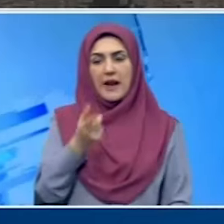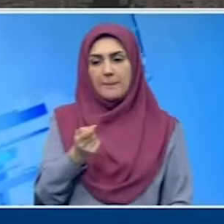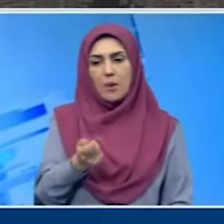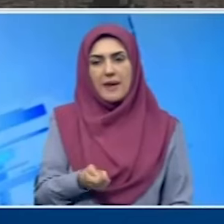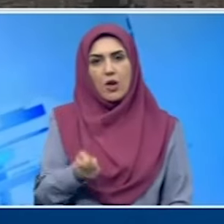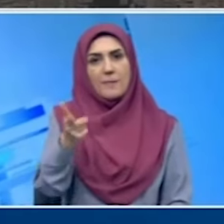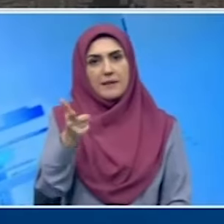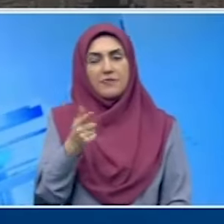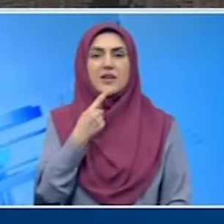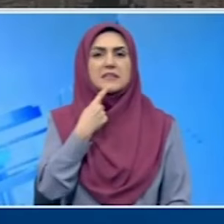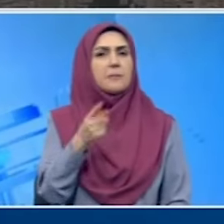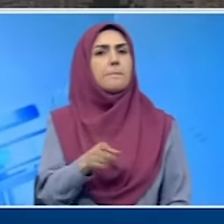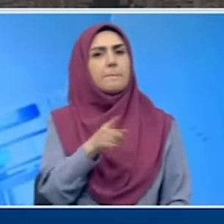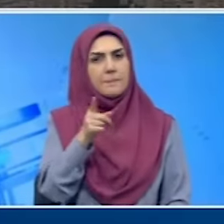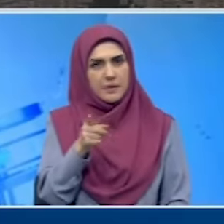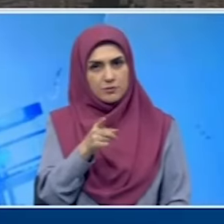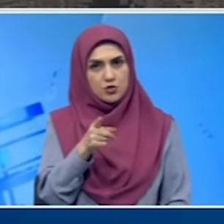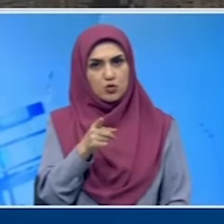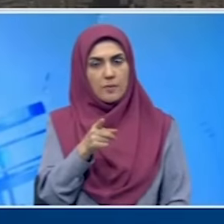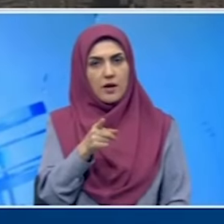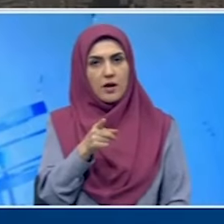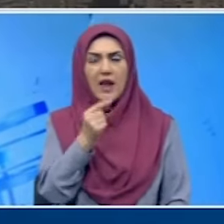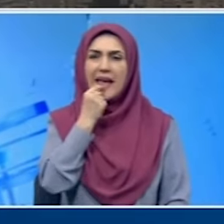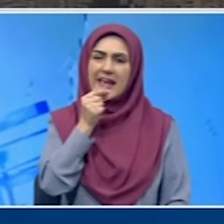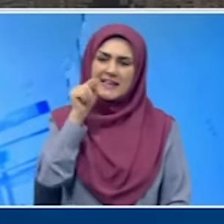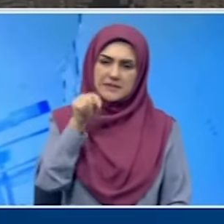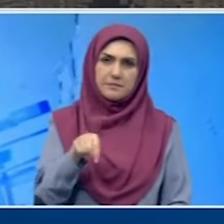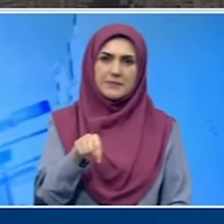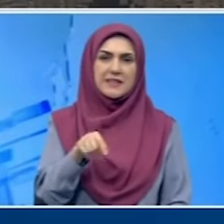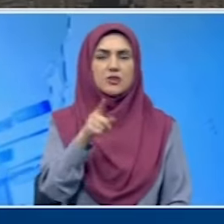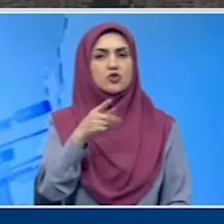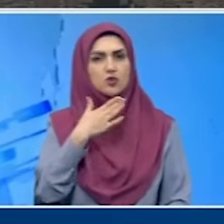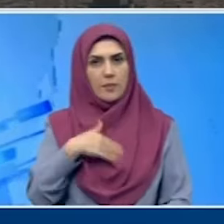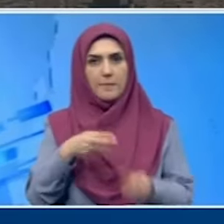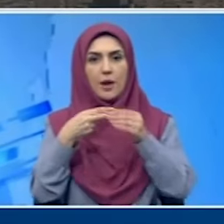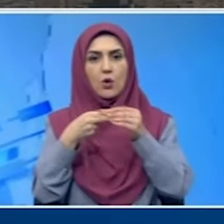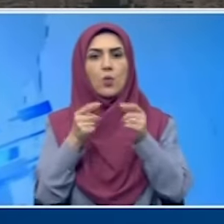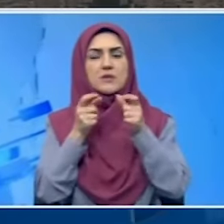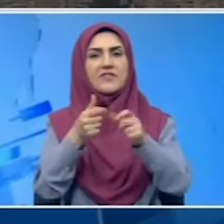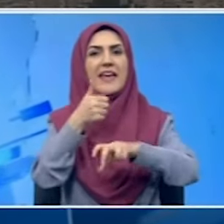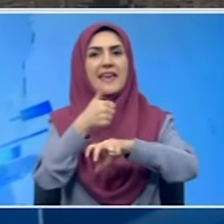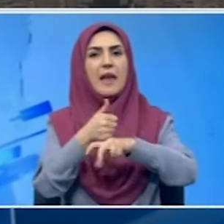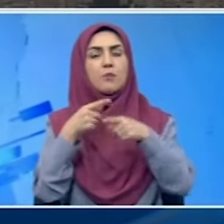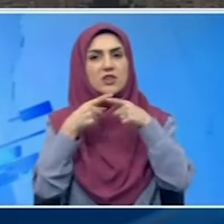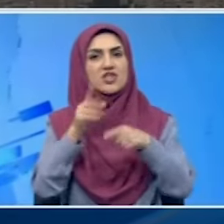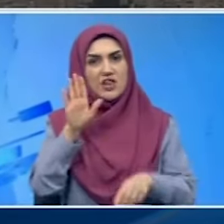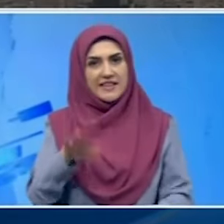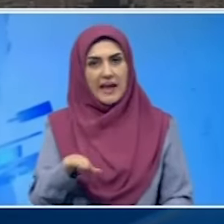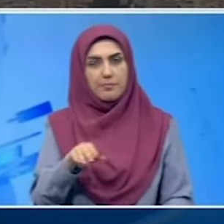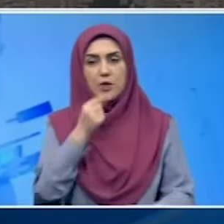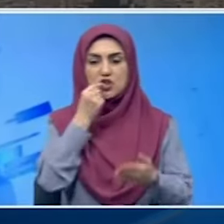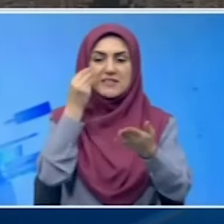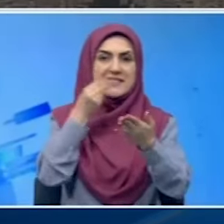میکنید؟ اگر تایید کنه میره جلو. در 3 سال گذشته حدود 100 اقدام الکترونیکی و کاغذبازی جمع شده، مثل